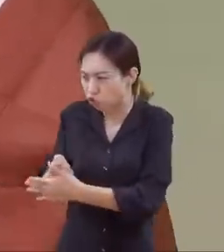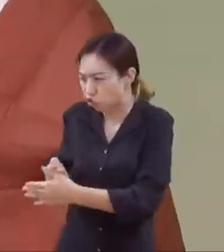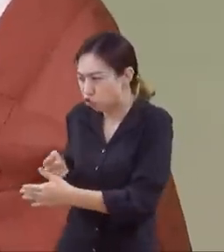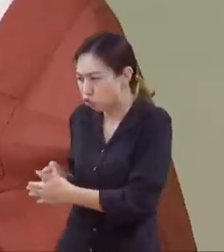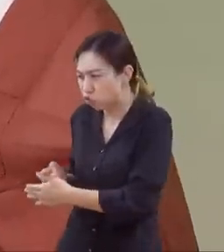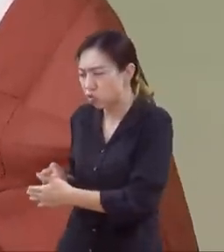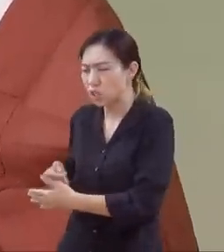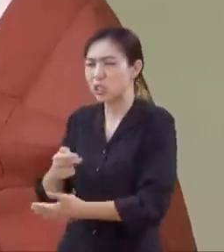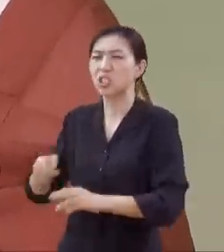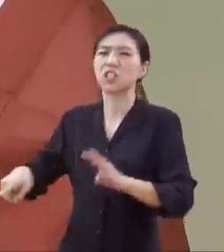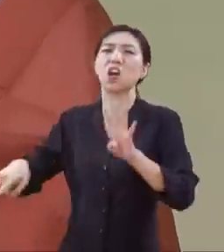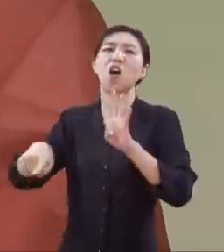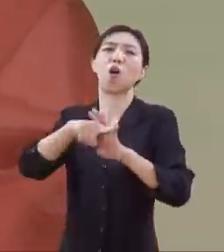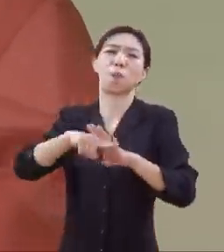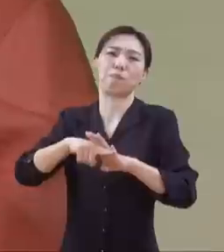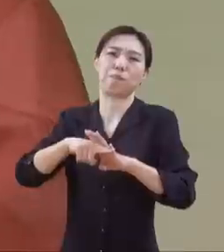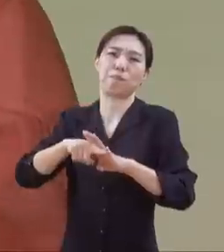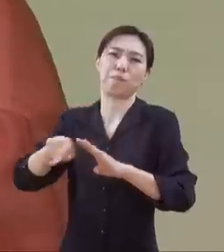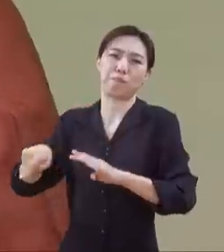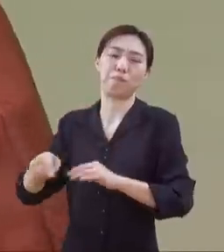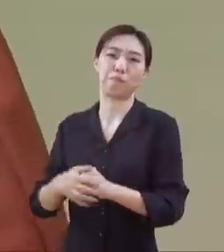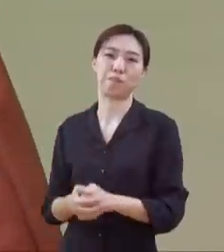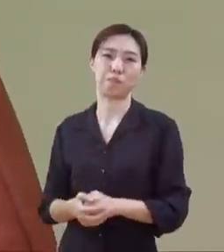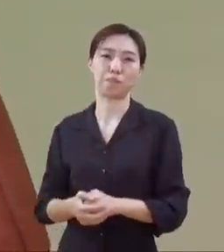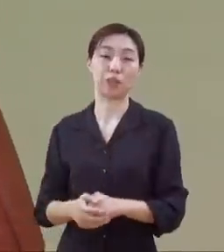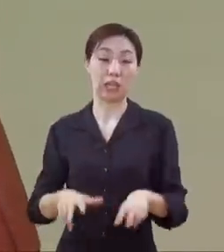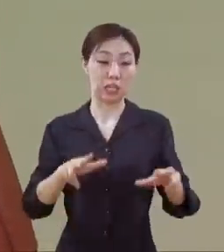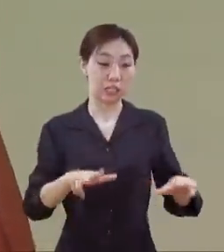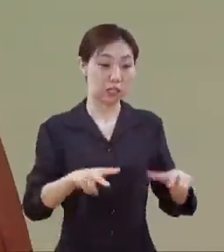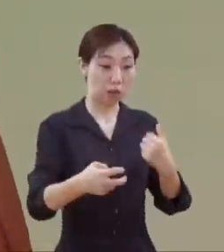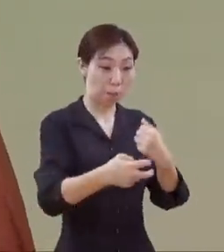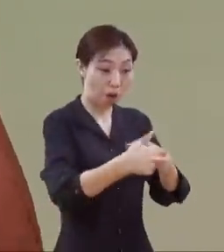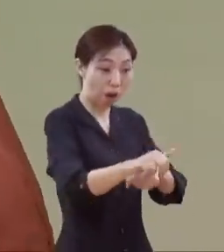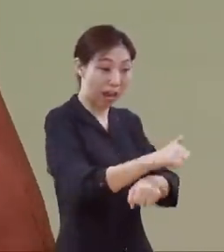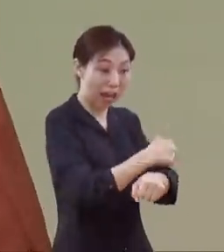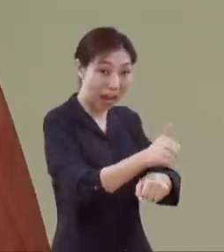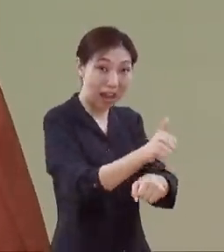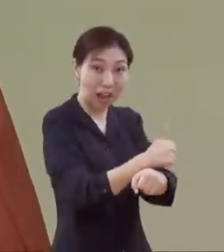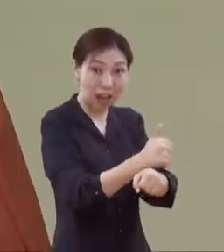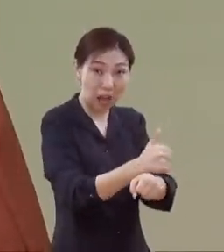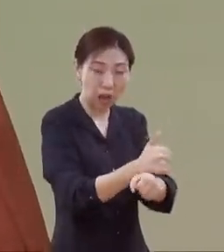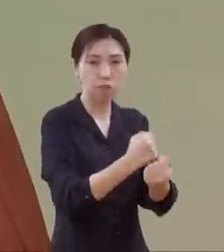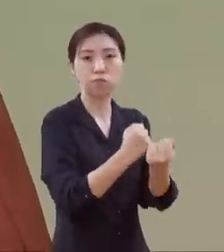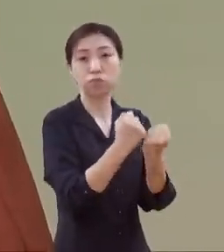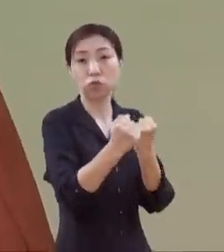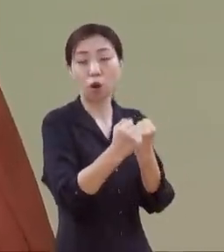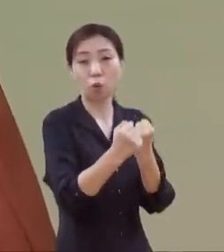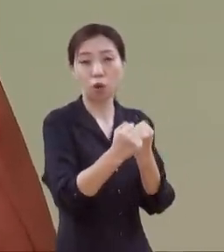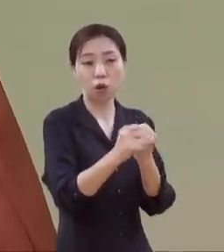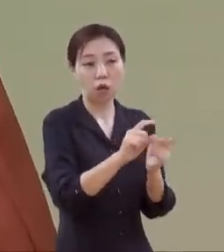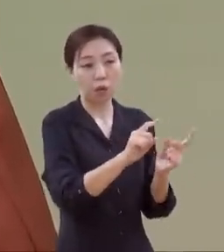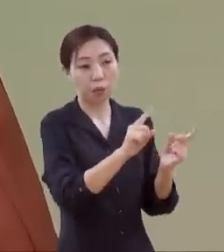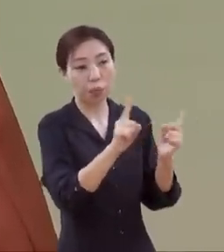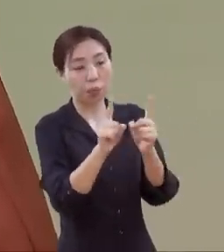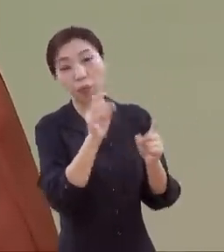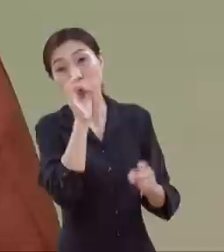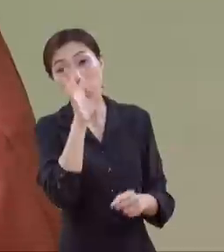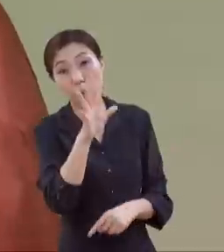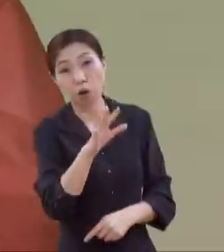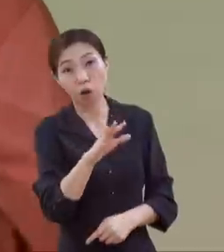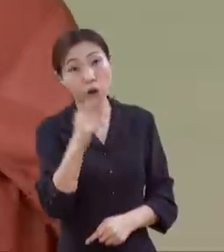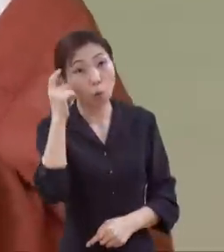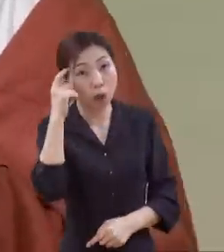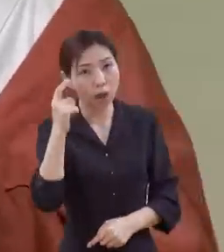현대의학의 도움을 받아도 몸이 쉽게 낫지 않는다면 내가 전생에 업보가 묻고 무거운가